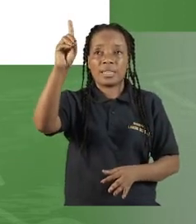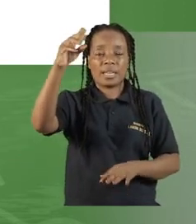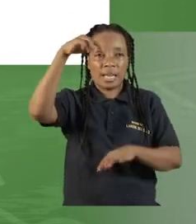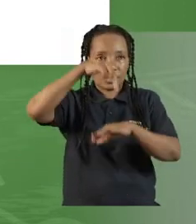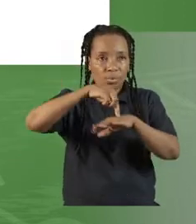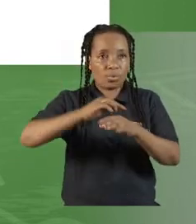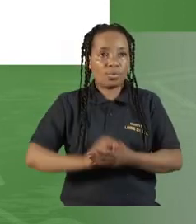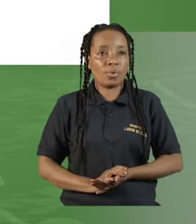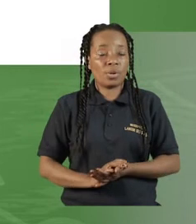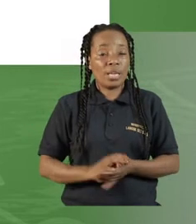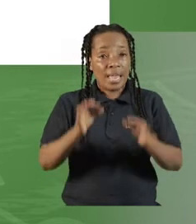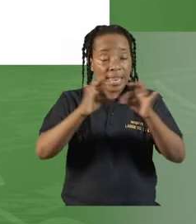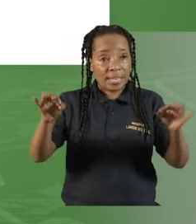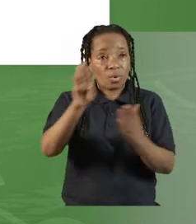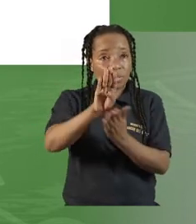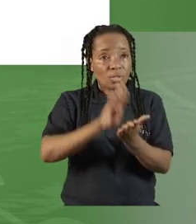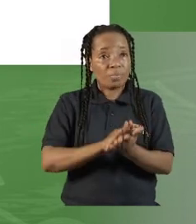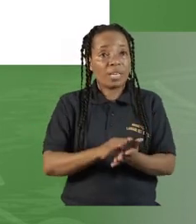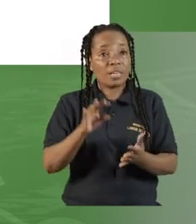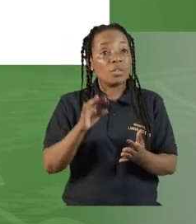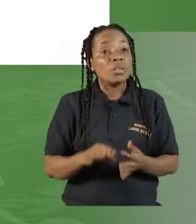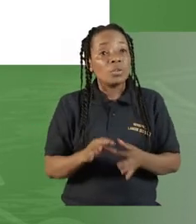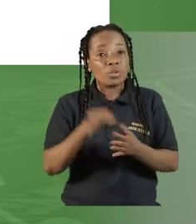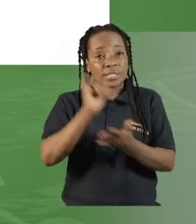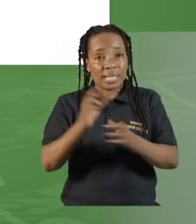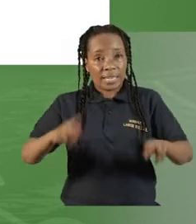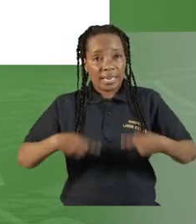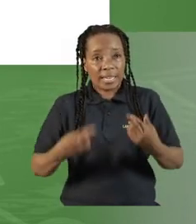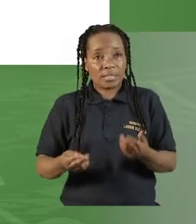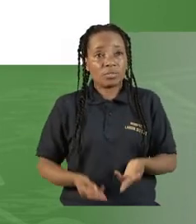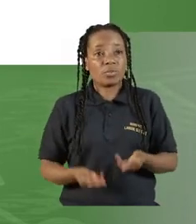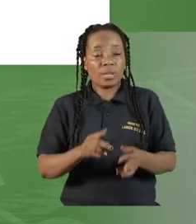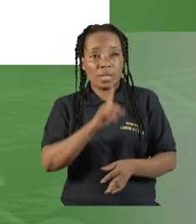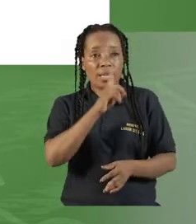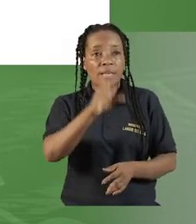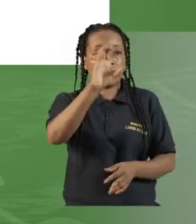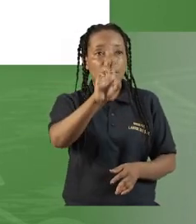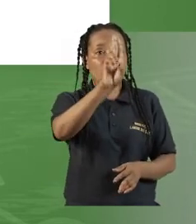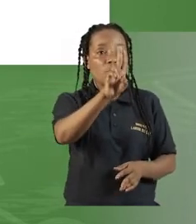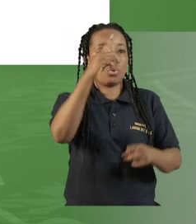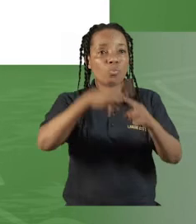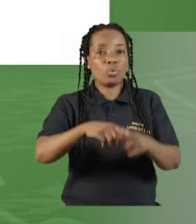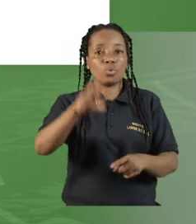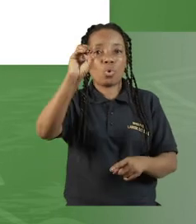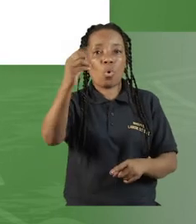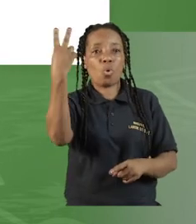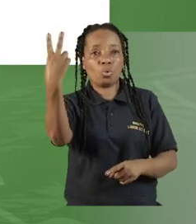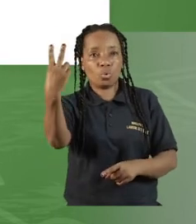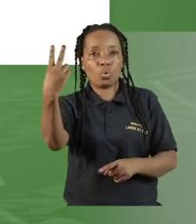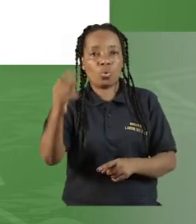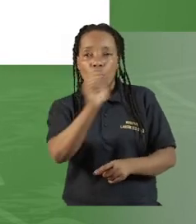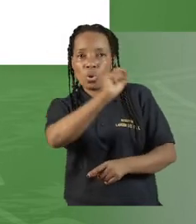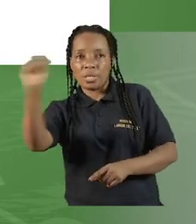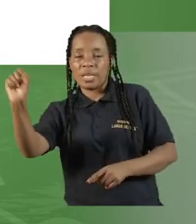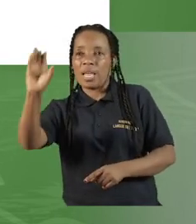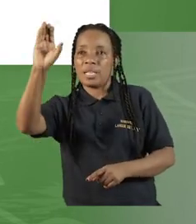L'équation bilan de cette réaction s'écrit Cu plus O2 donne